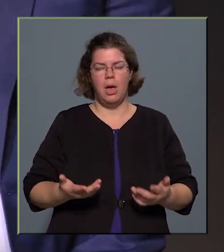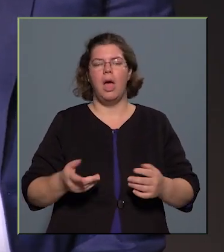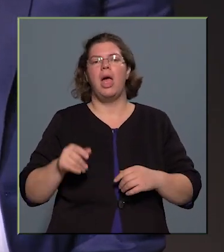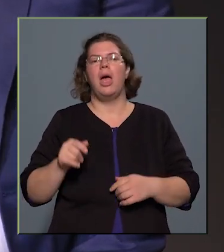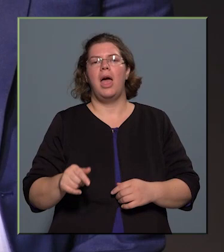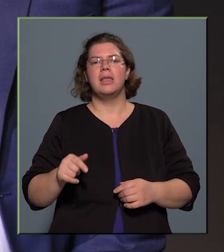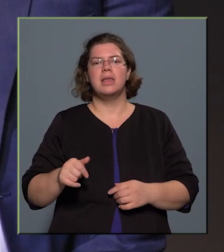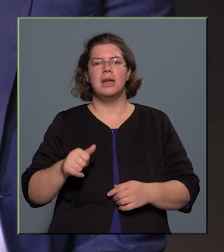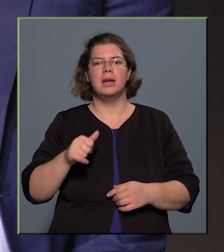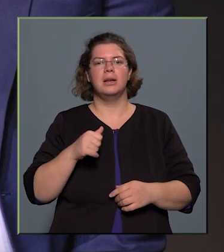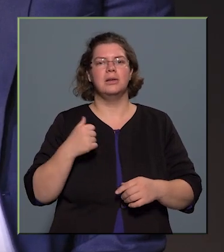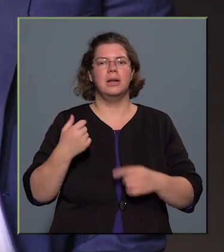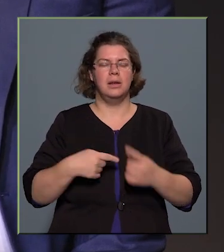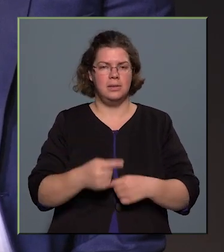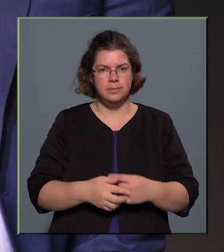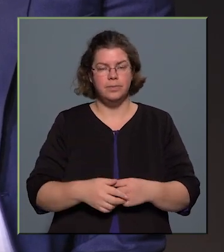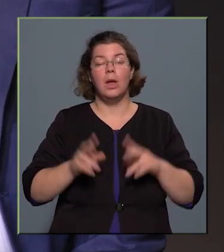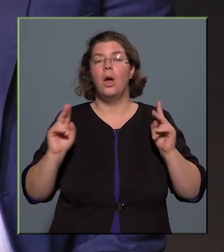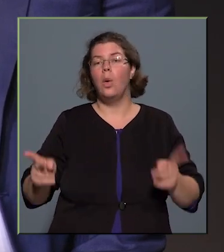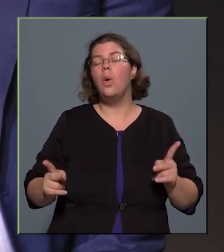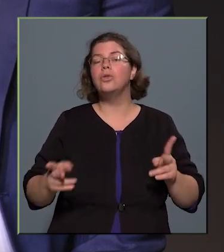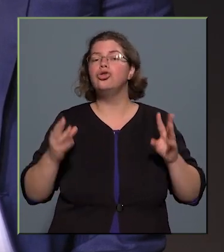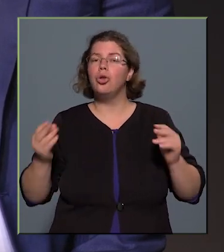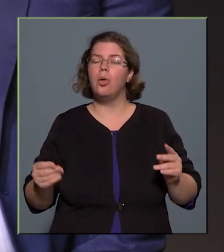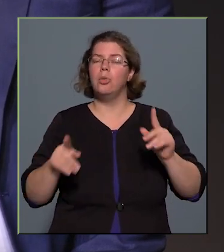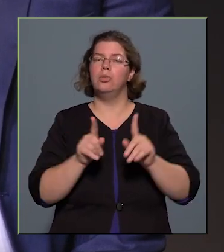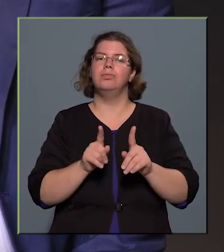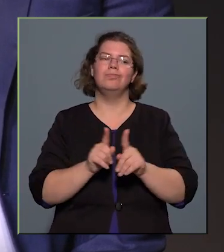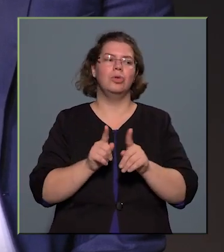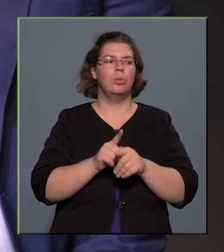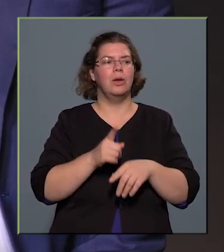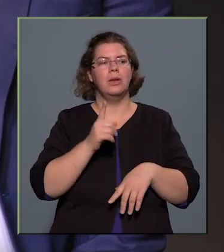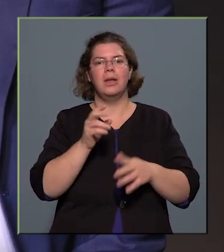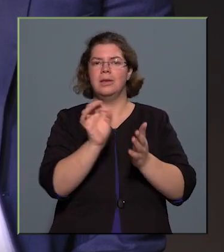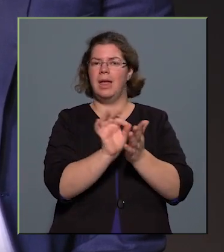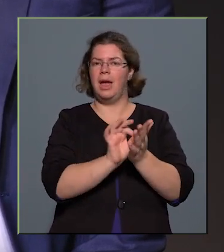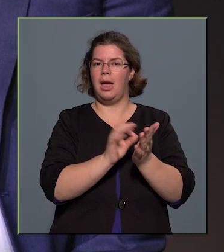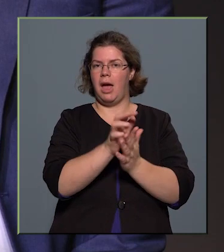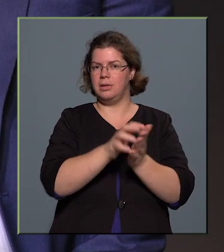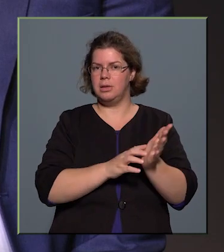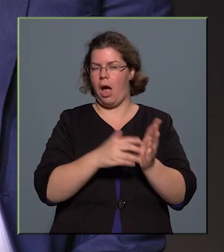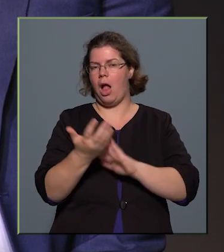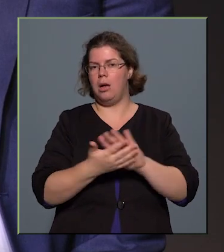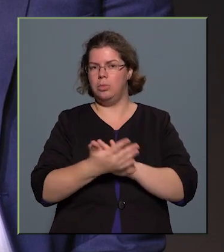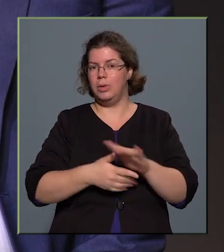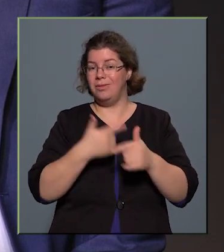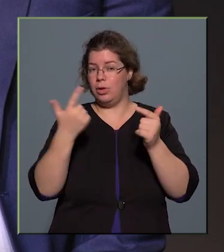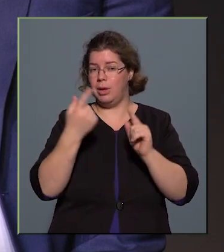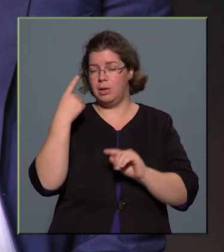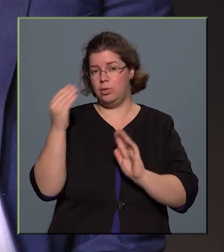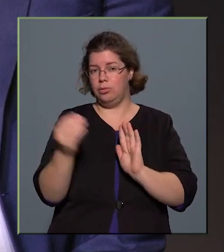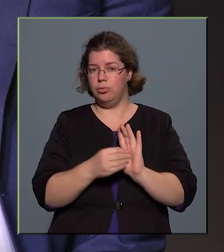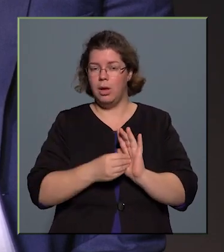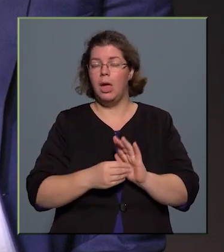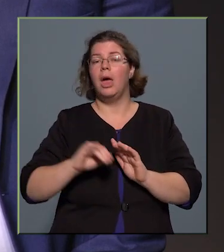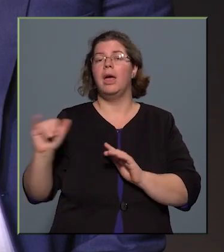szintén generatív AI-jal kapcsolatosan, az, hogy nagyon sok úgymond text alapú információt bele tudunk tölteni, és akár ez